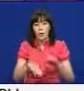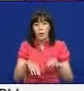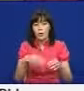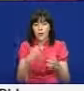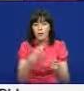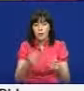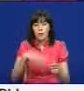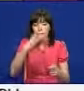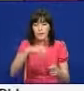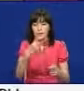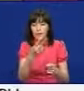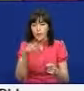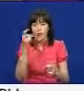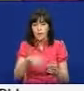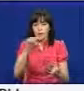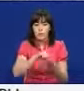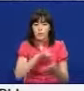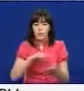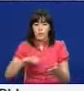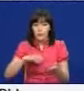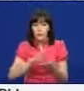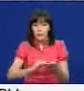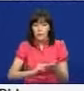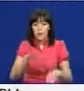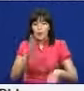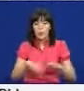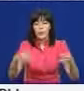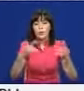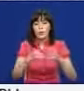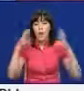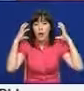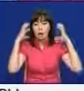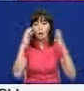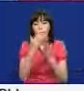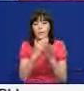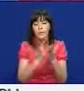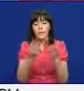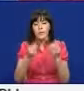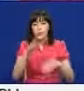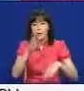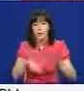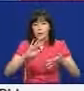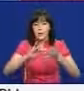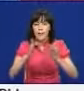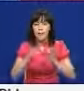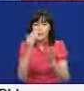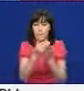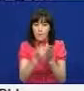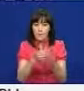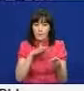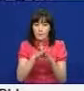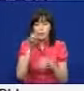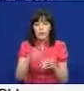номинациясына 42 үміткер өз материалын жіберіпті. Үздік телеарна, радио бағдарламасы және үздік сайт мақаласы аталымдары бойынша да